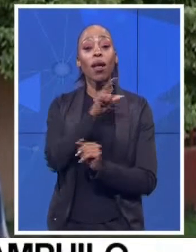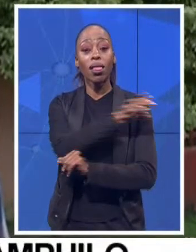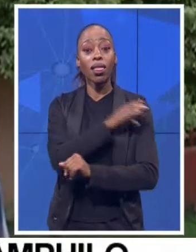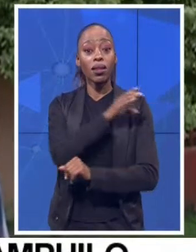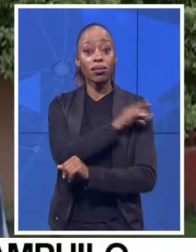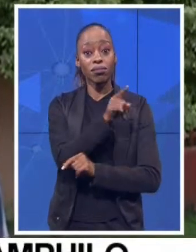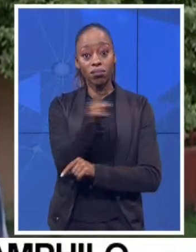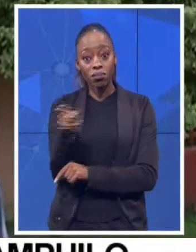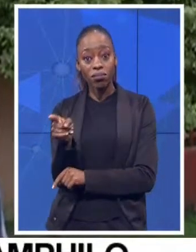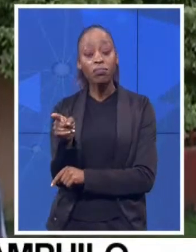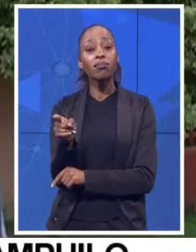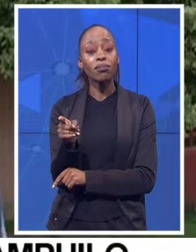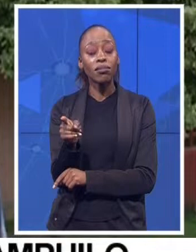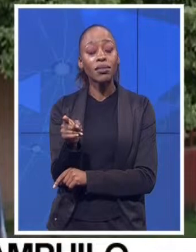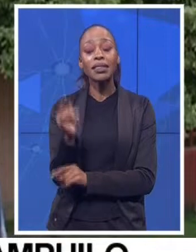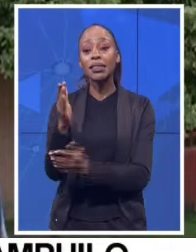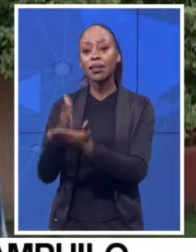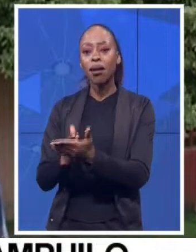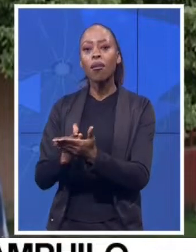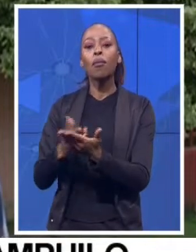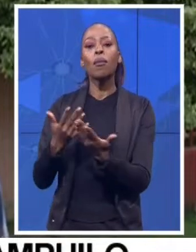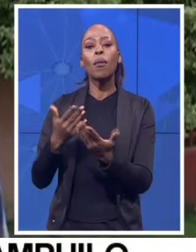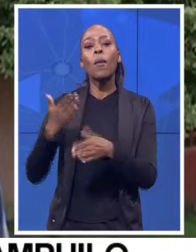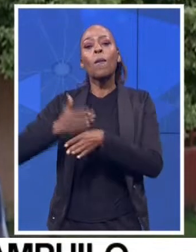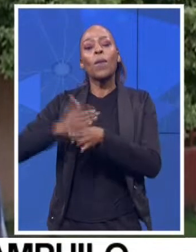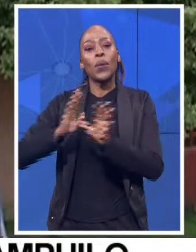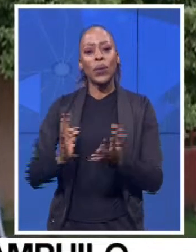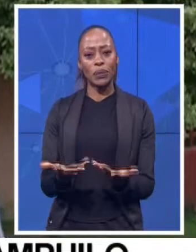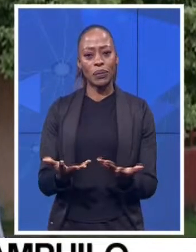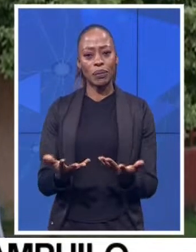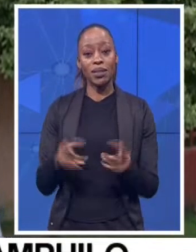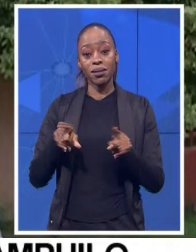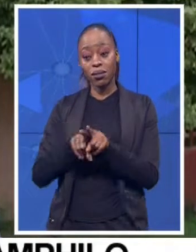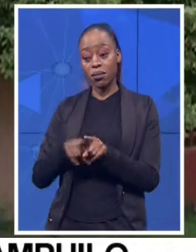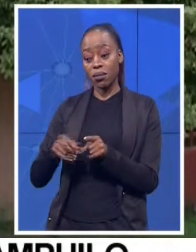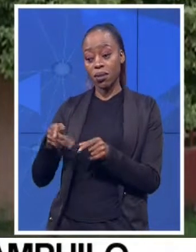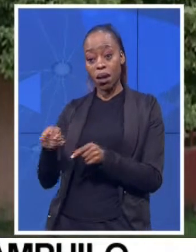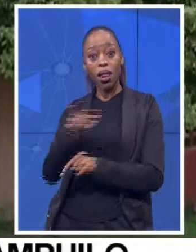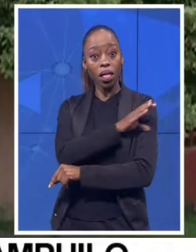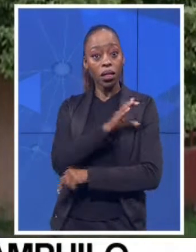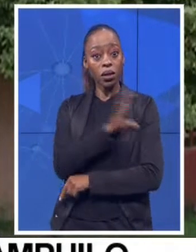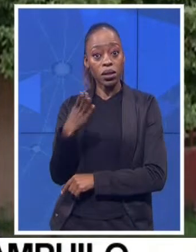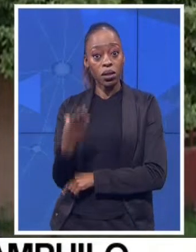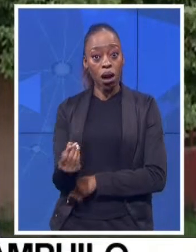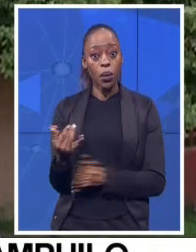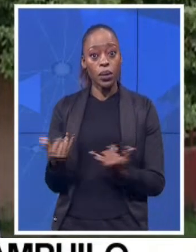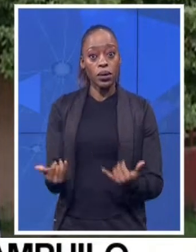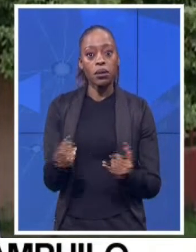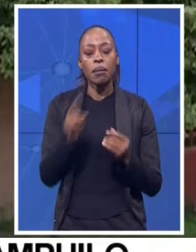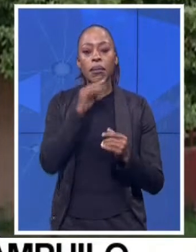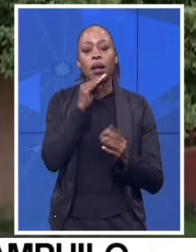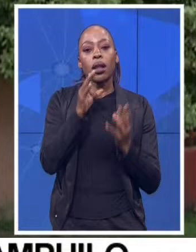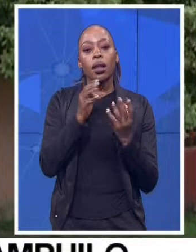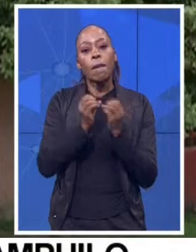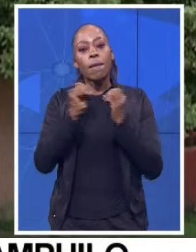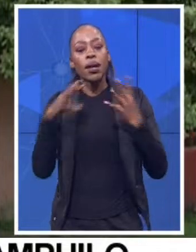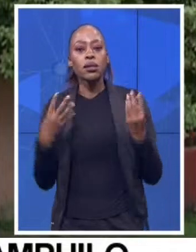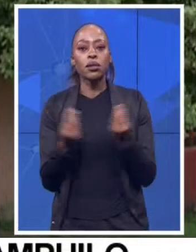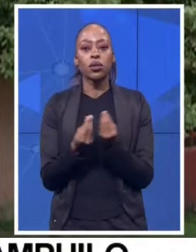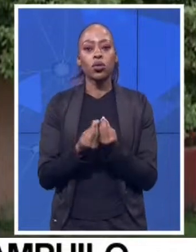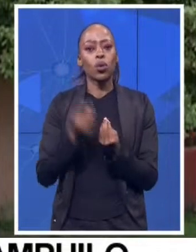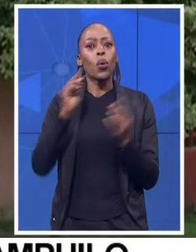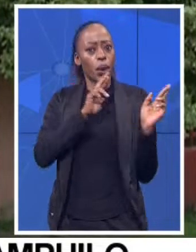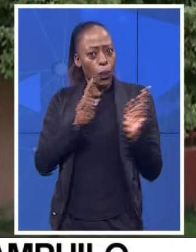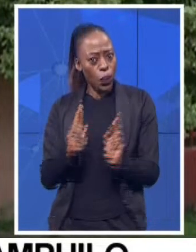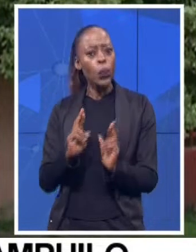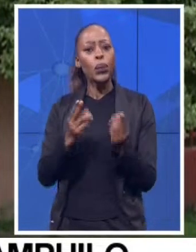letside uyichuba njani. Kula kliniki lesibuyo lokuningi silitiko sithemba ukuthi sikwendile